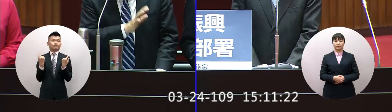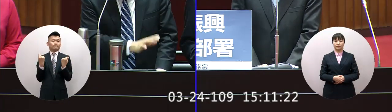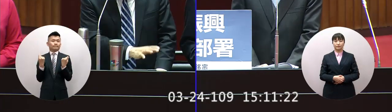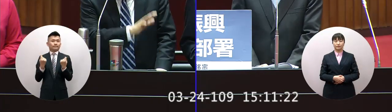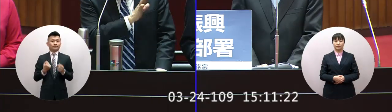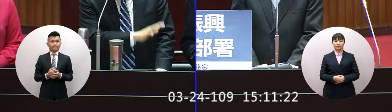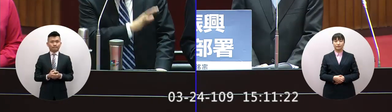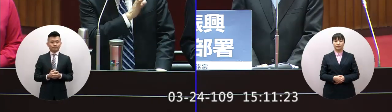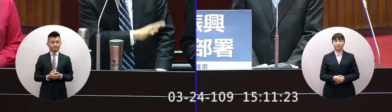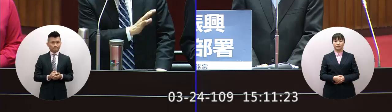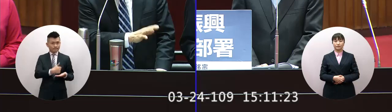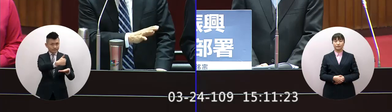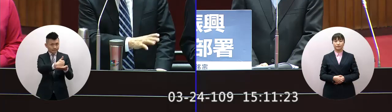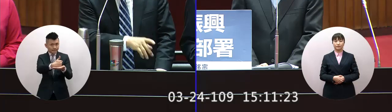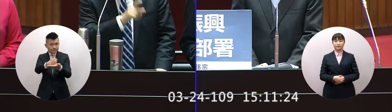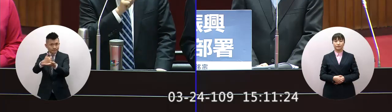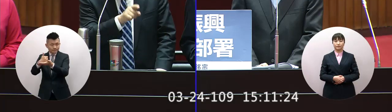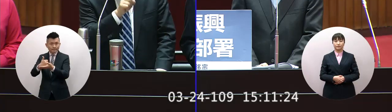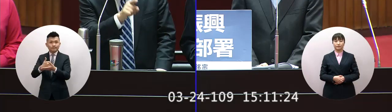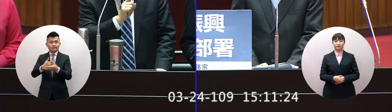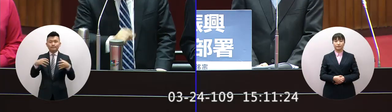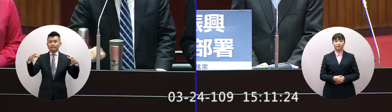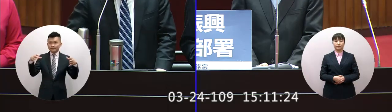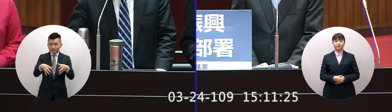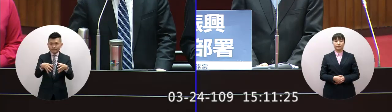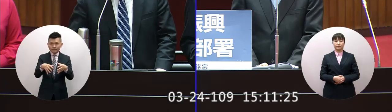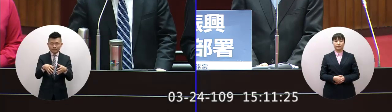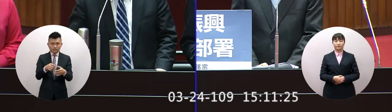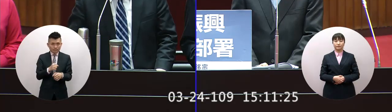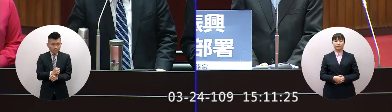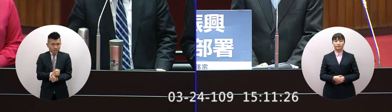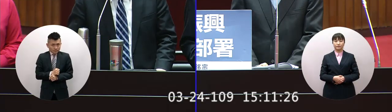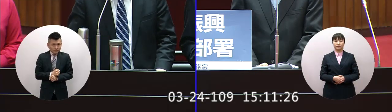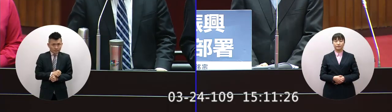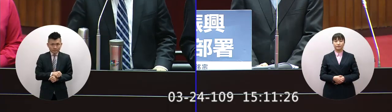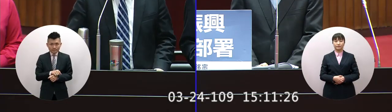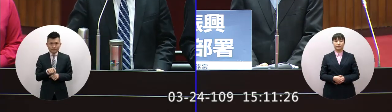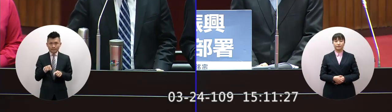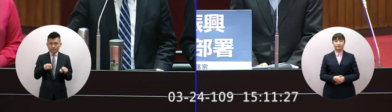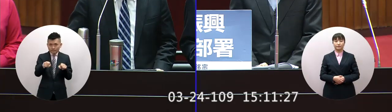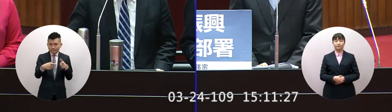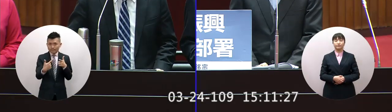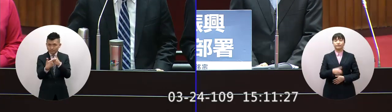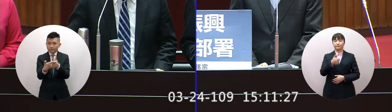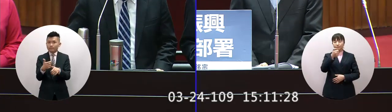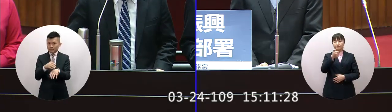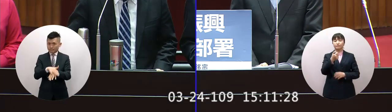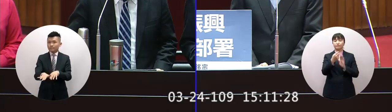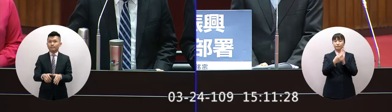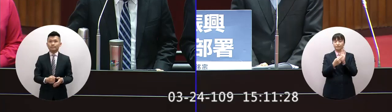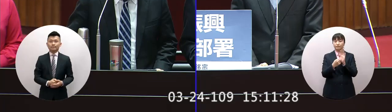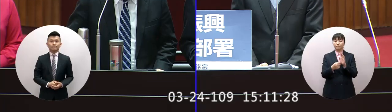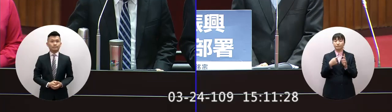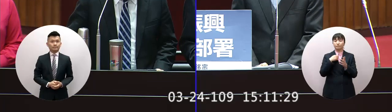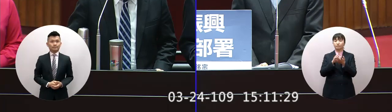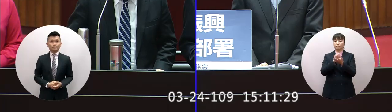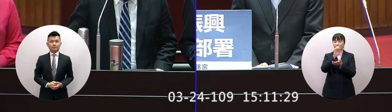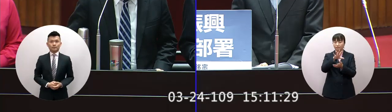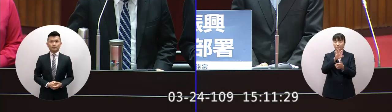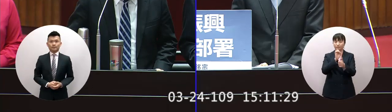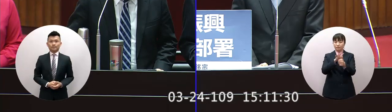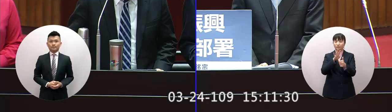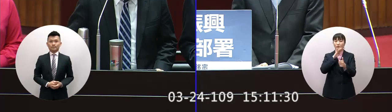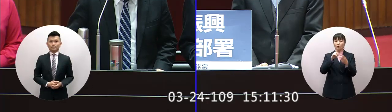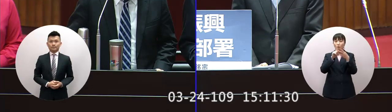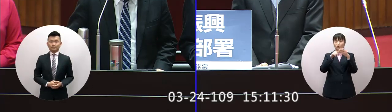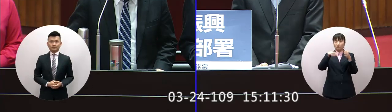邀集各相关部位紧盯，随时应应。 谢谢院长，我要跟你报告，主